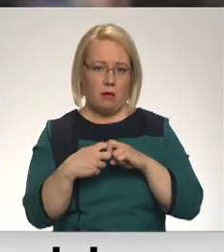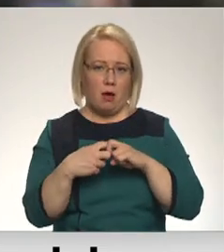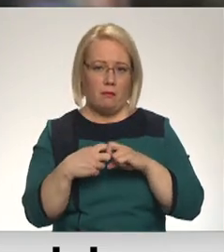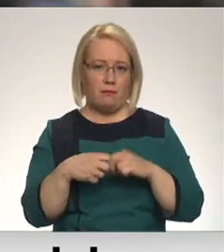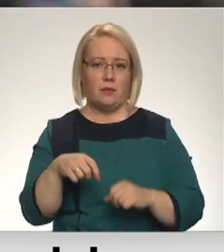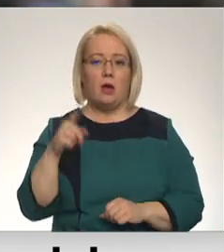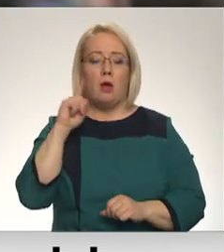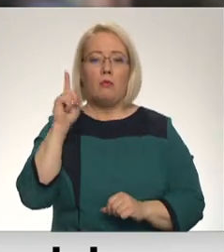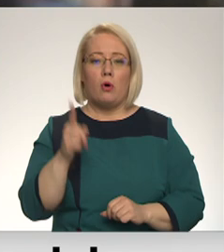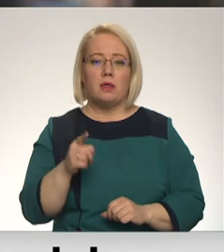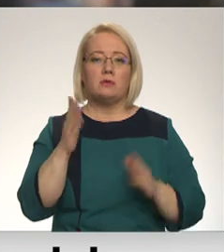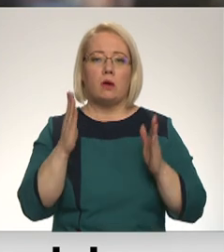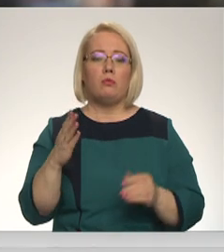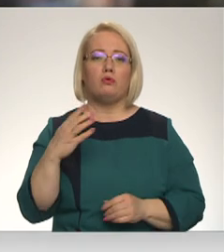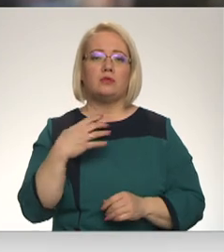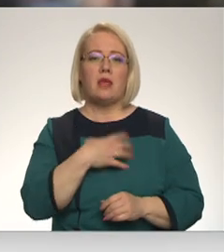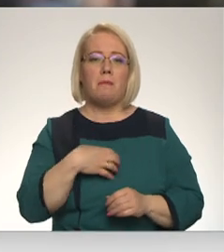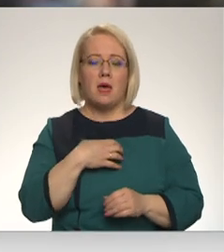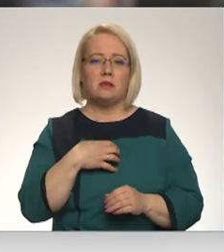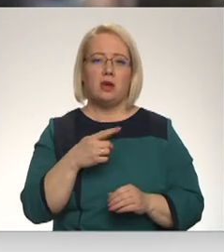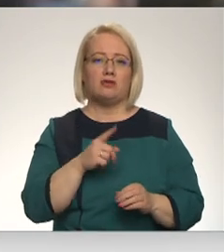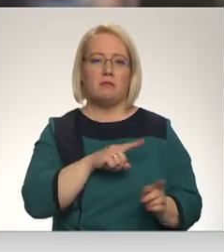būs nepieciešams mobilizēties un strādāt